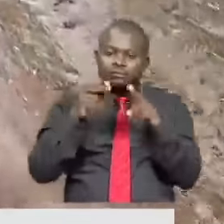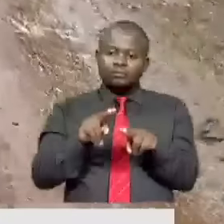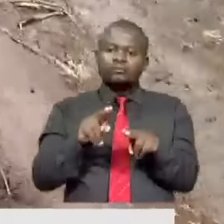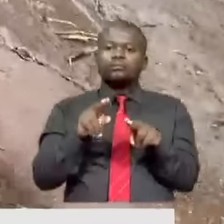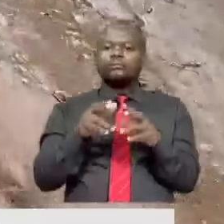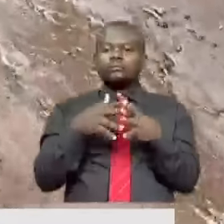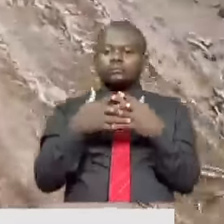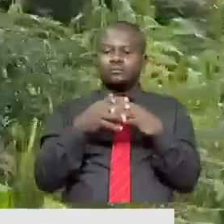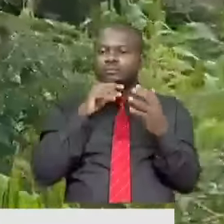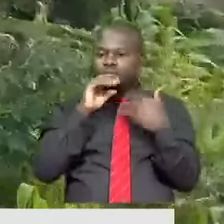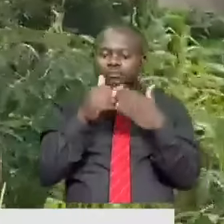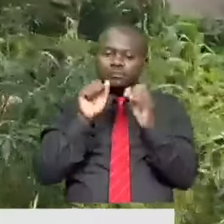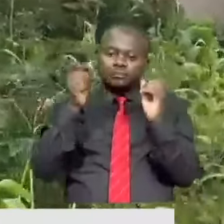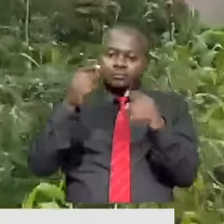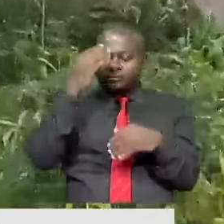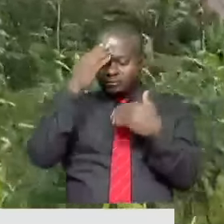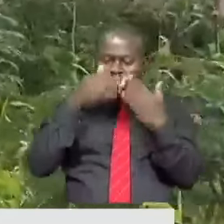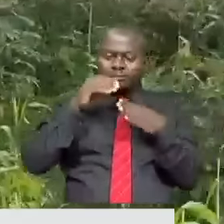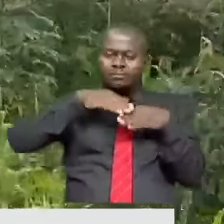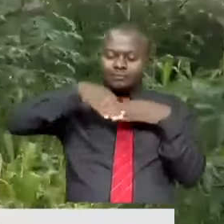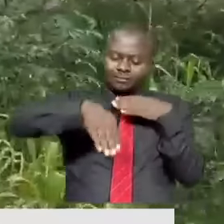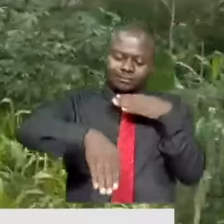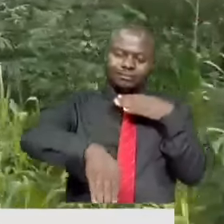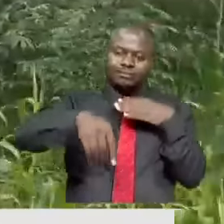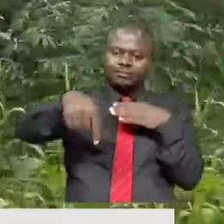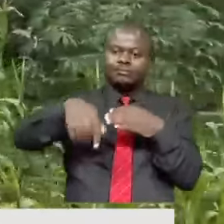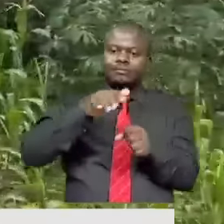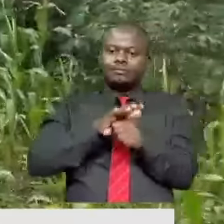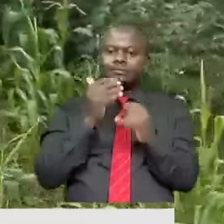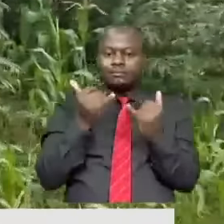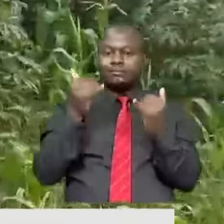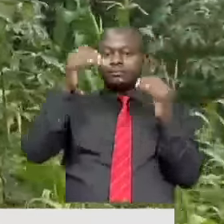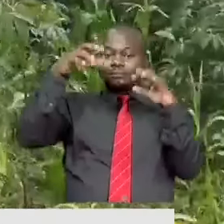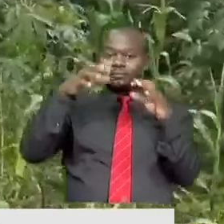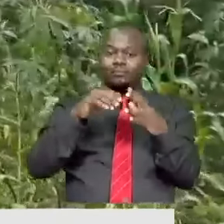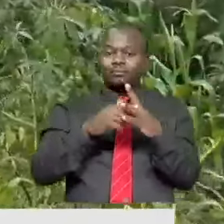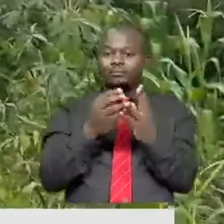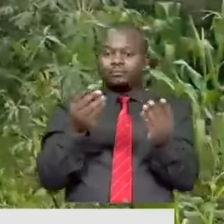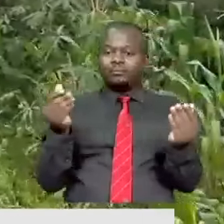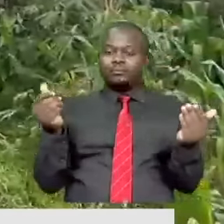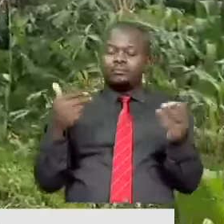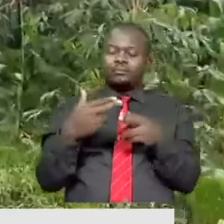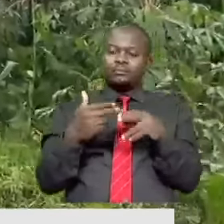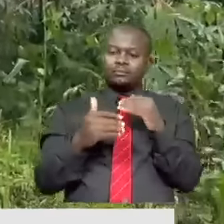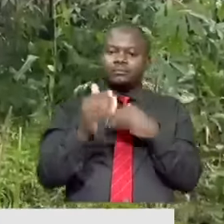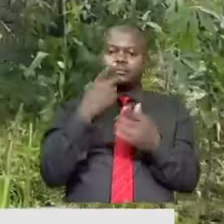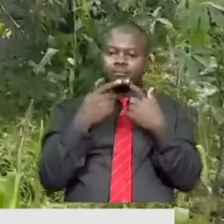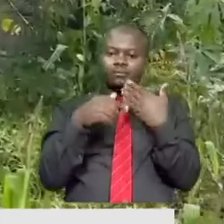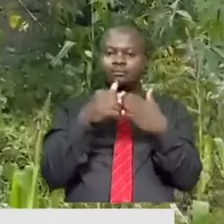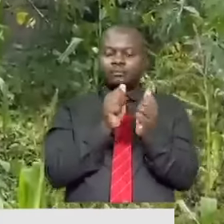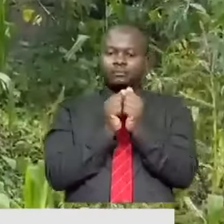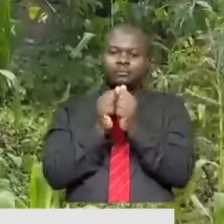ntizibashe kuhagera bitewe nuko haracuramye cyane urebe bw'imvura itangiye gushira tugiye kuvugana